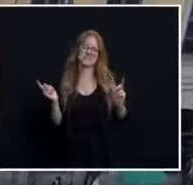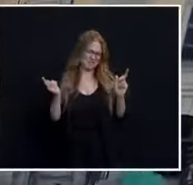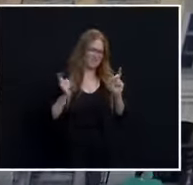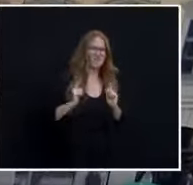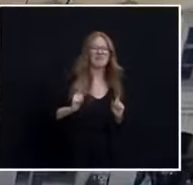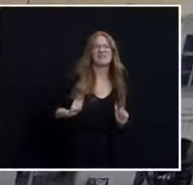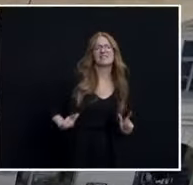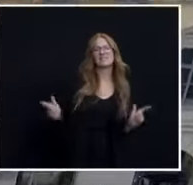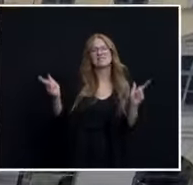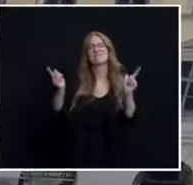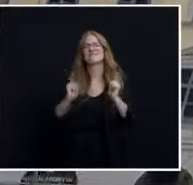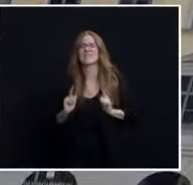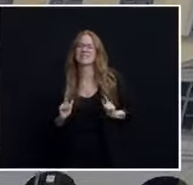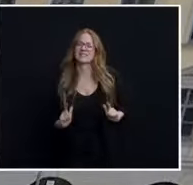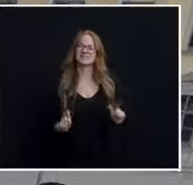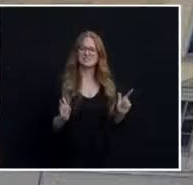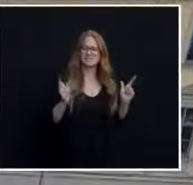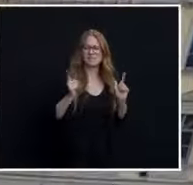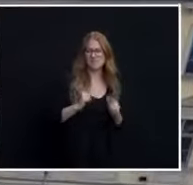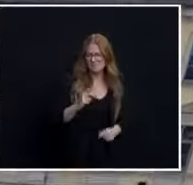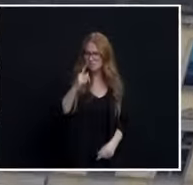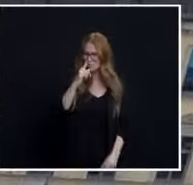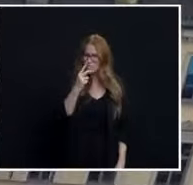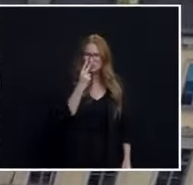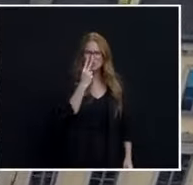ist der gesessen.